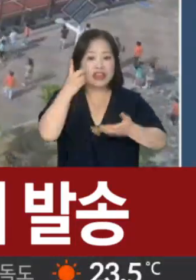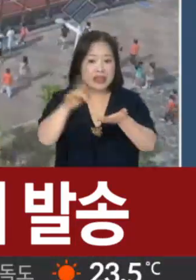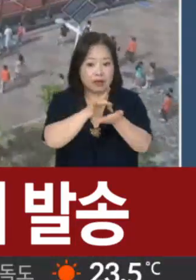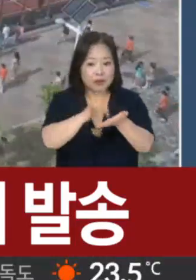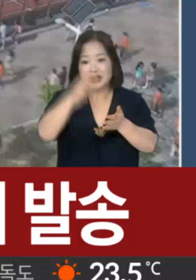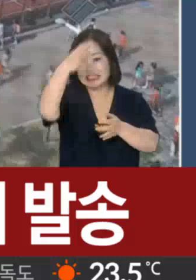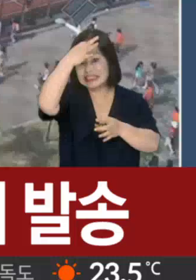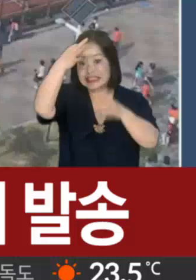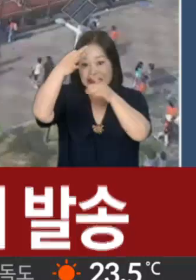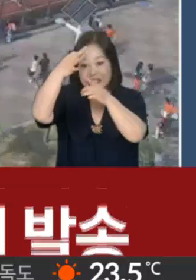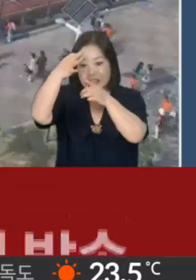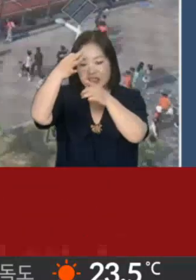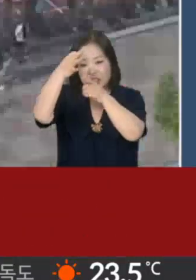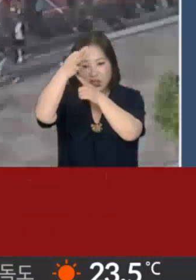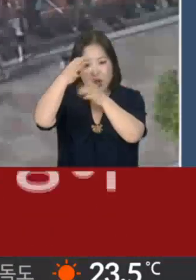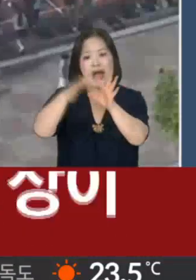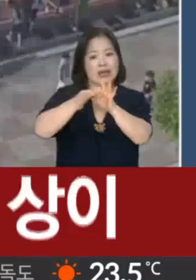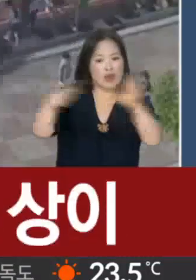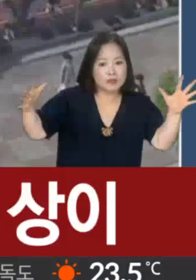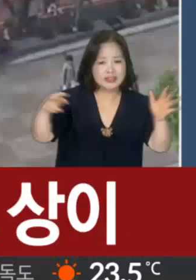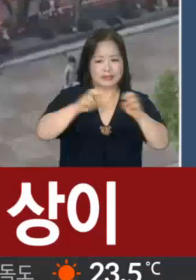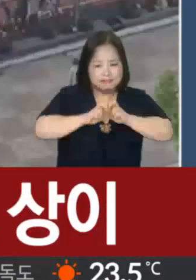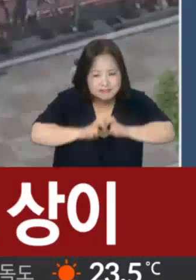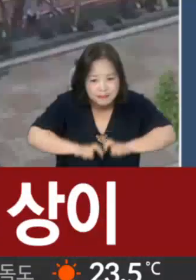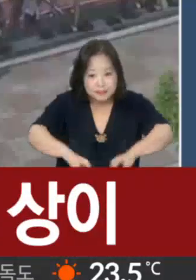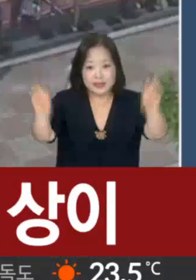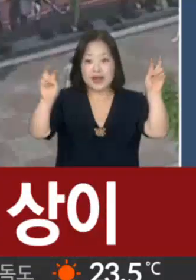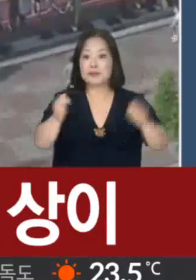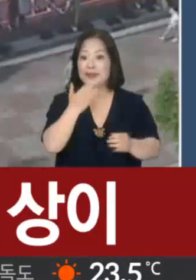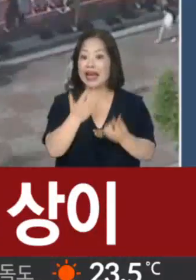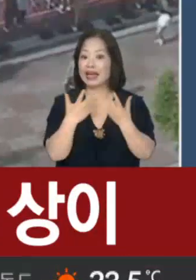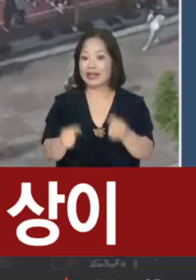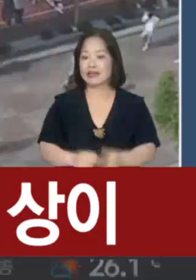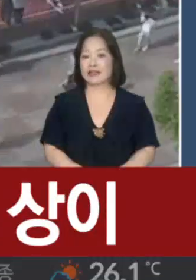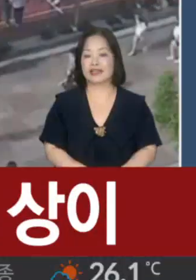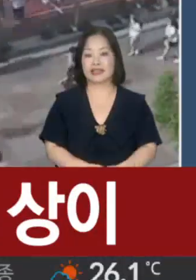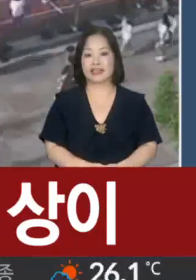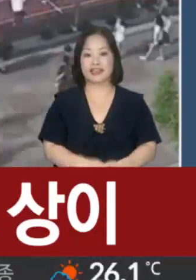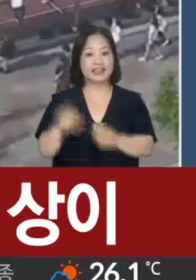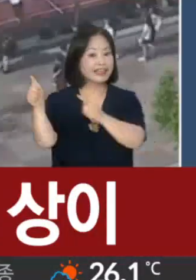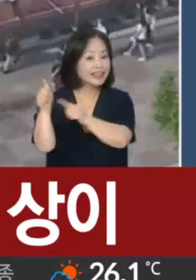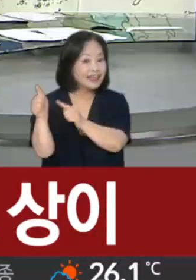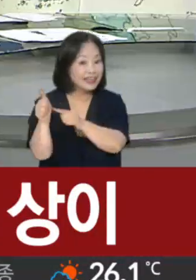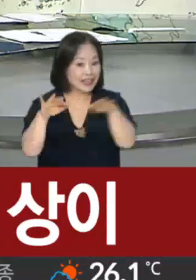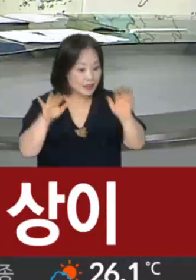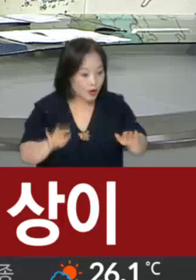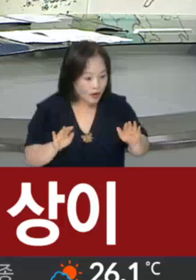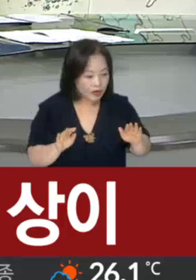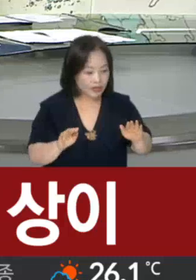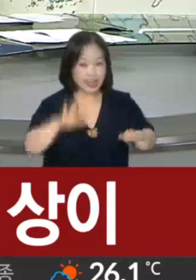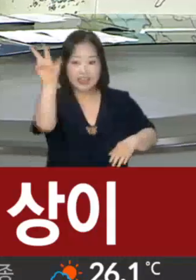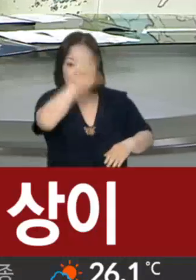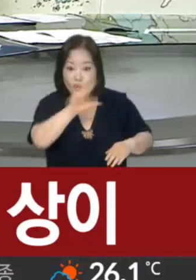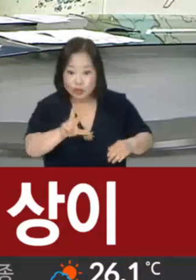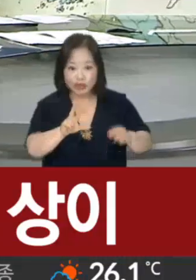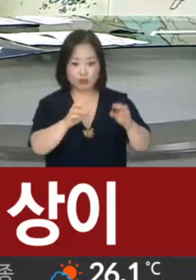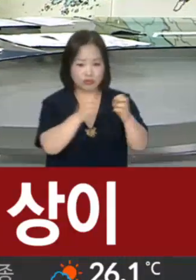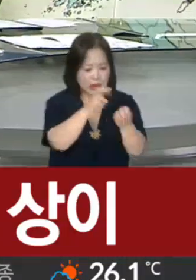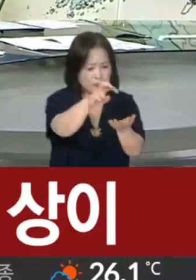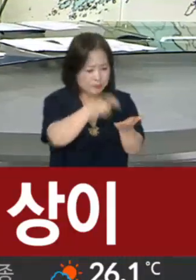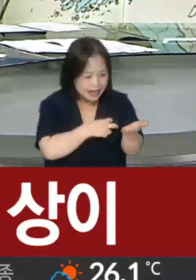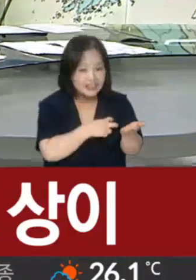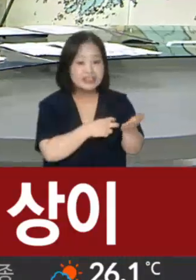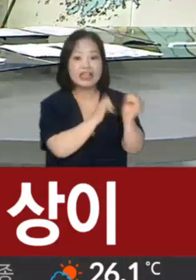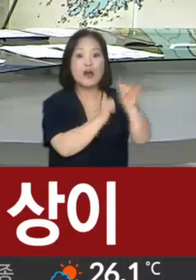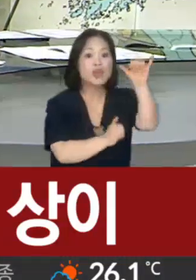기능으로 정지를 못하는 그런 단계라고 말씀을 드릴 수 있겠습니다. 아, 그러니까 그 이번에 재난 문자 받으신 분도 있고 안 받은